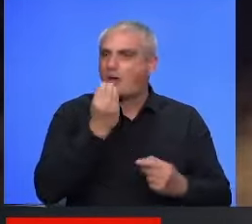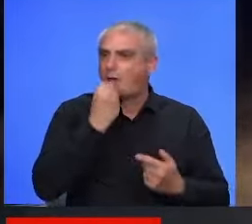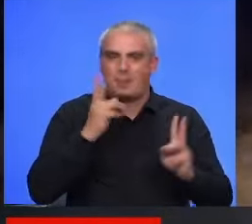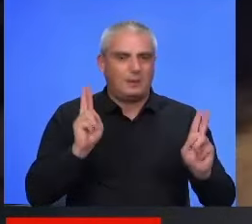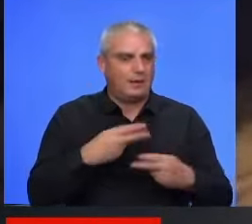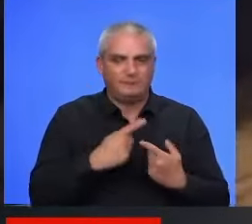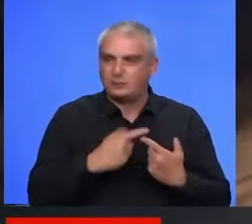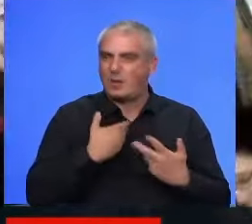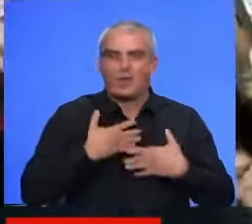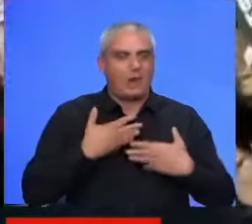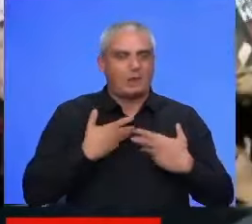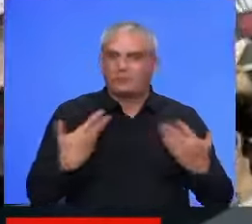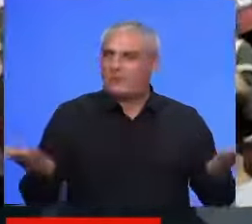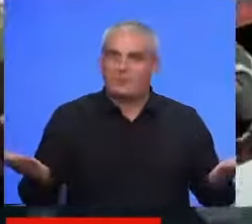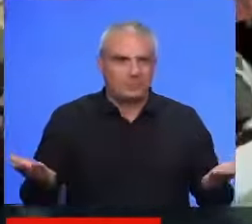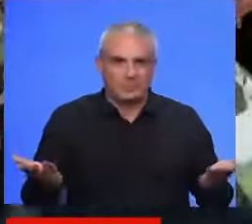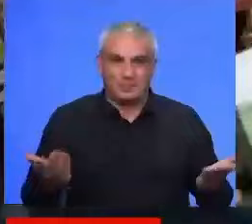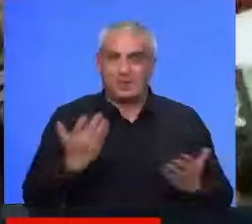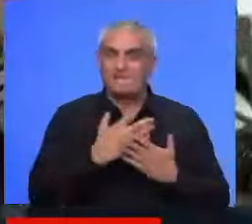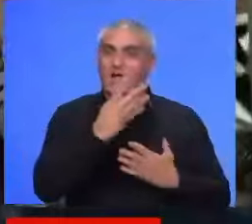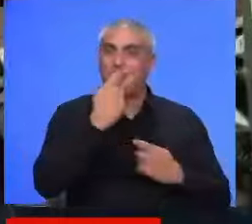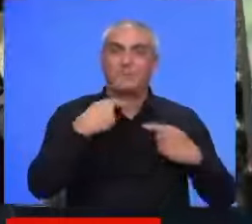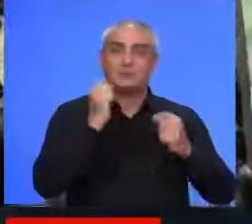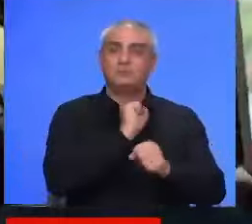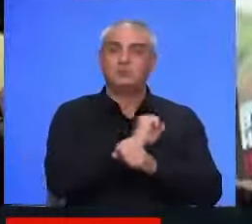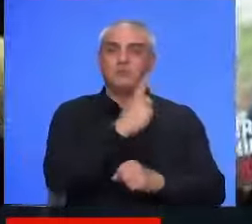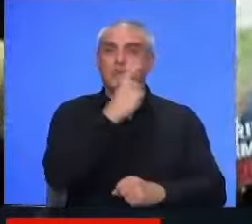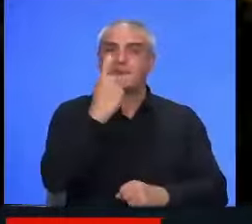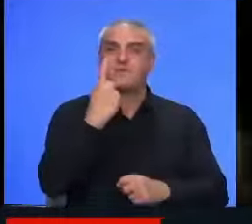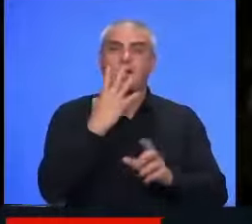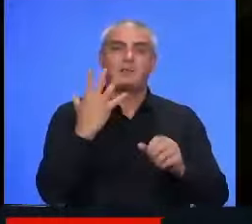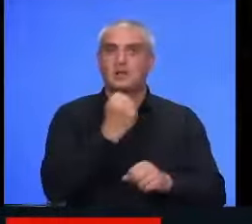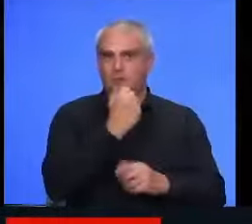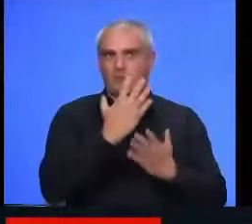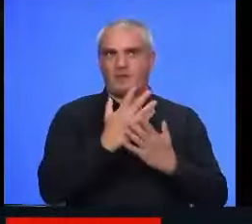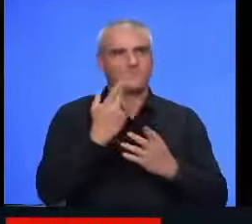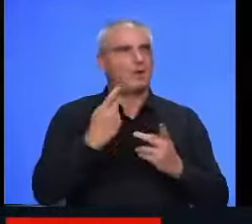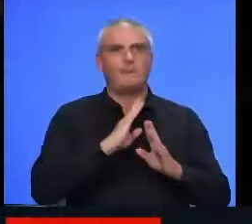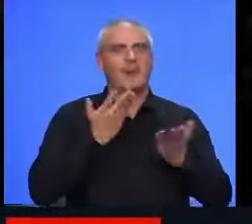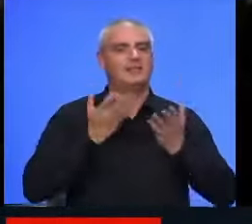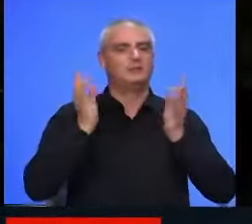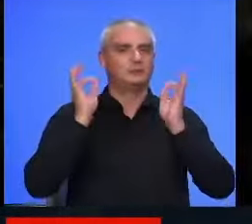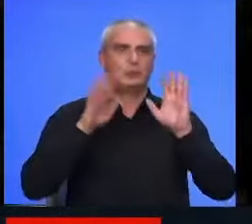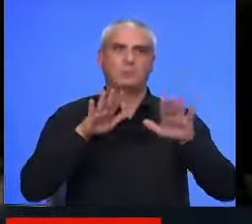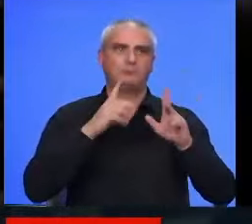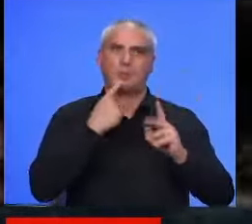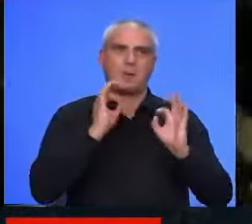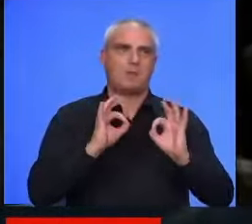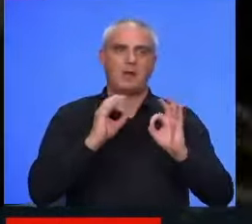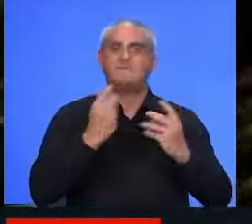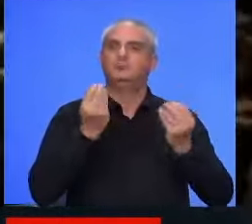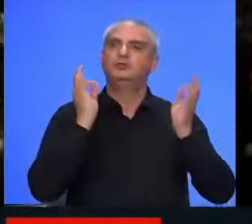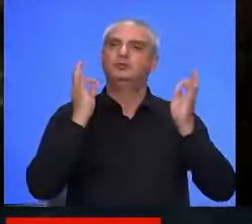לא נושמת. ציון 400 ימי שבי של 101 החטופים עבר אתמול בלי התייחסות מיוחדת של הממשלה או גורמים